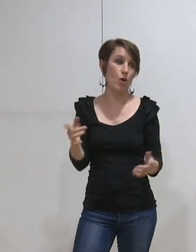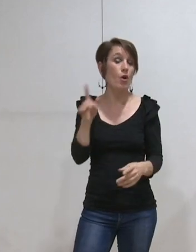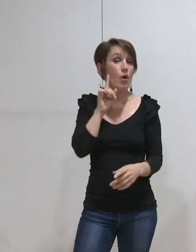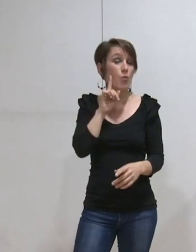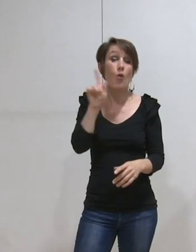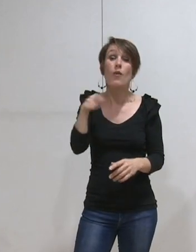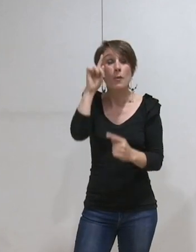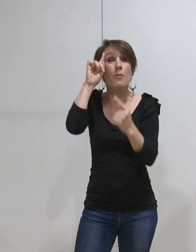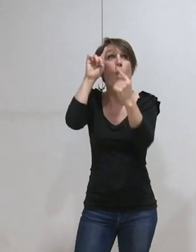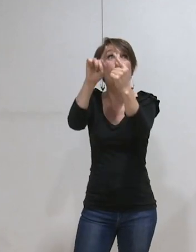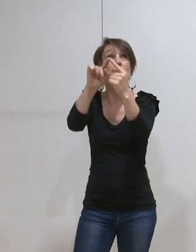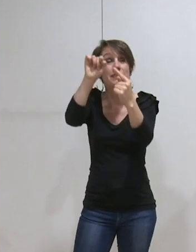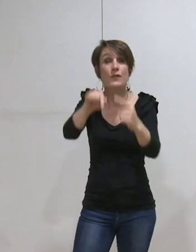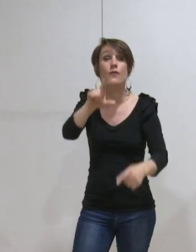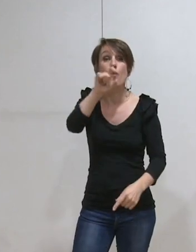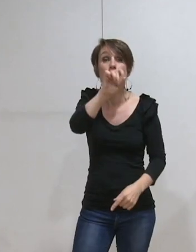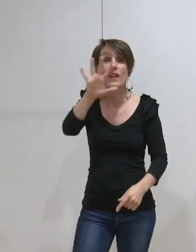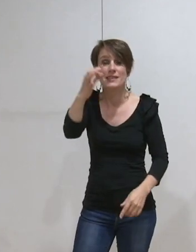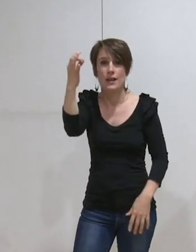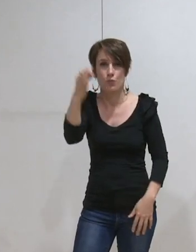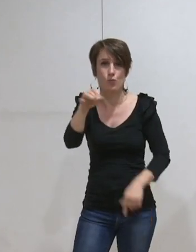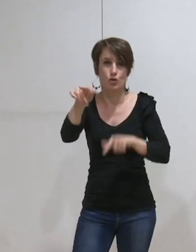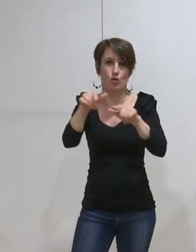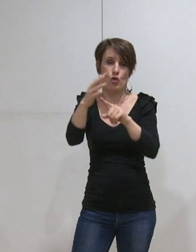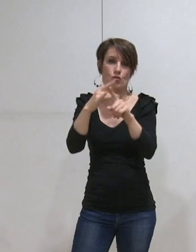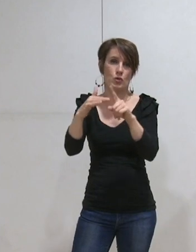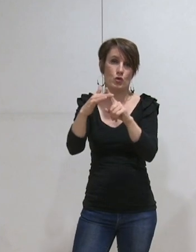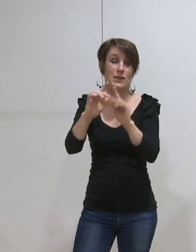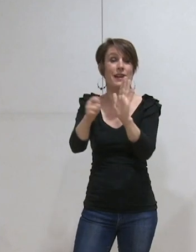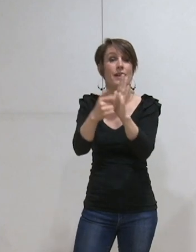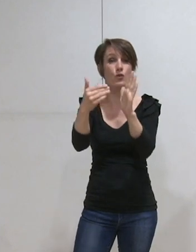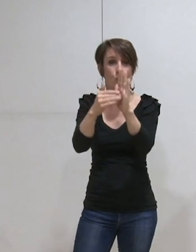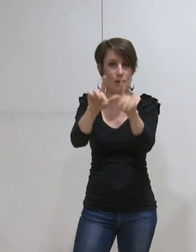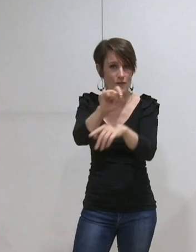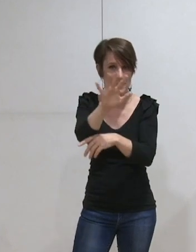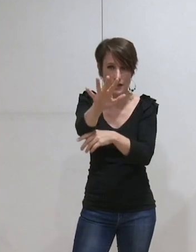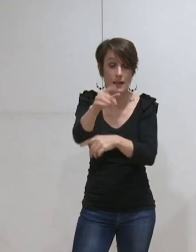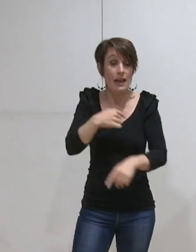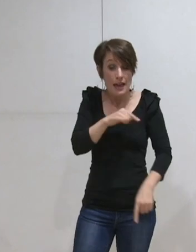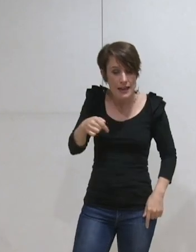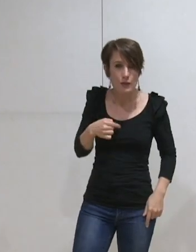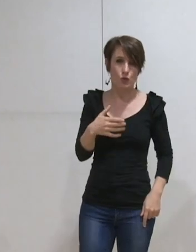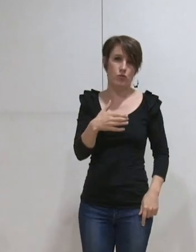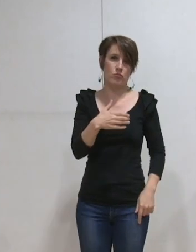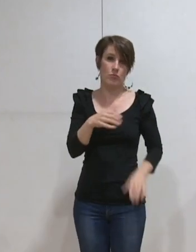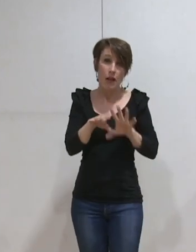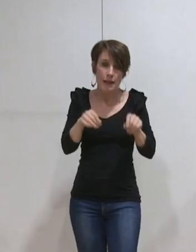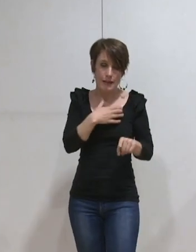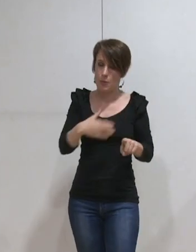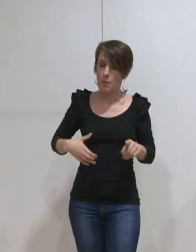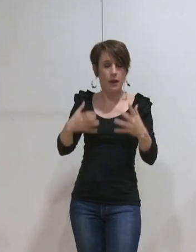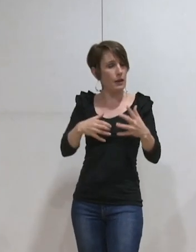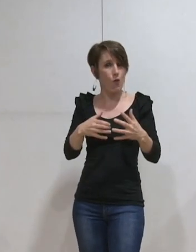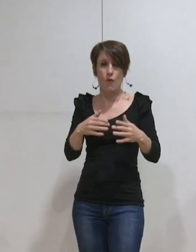atteindre 25 % de logement social en 2025 et l'engagement de la municipalité notre engagement est bien entendu de